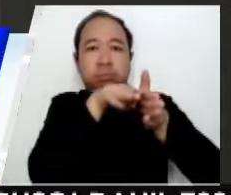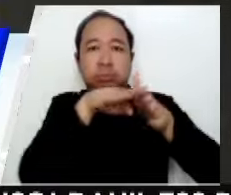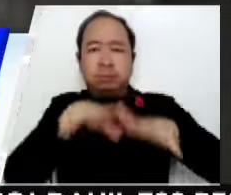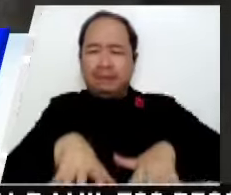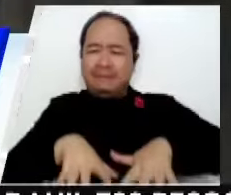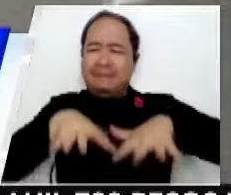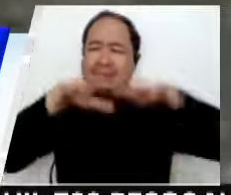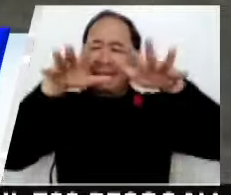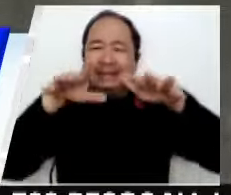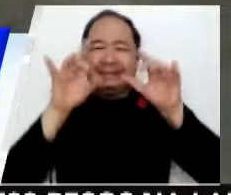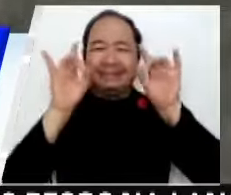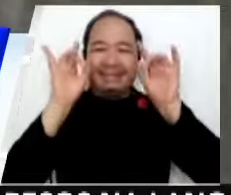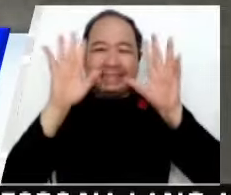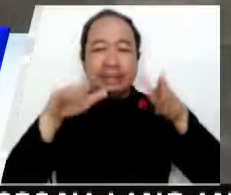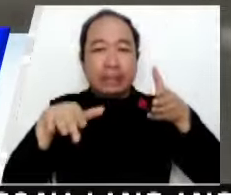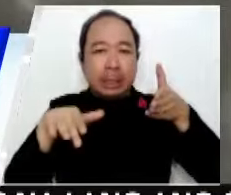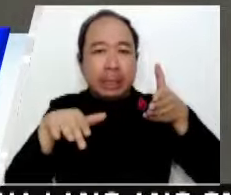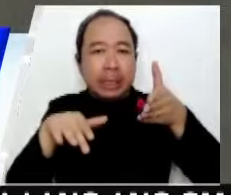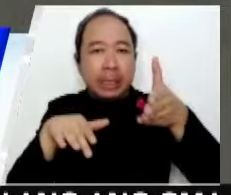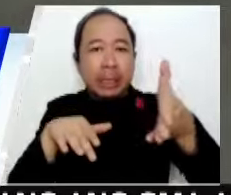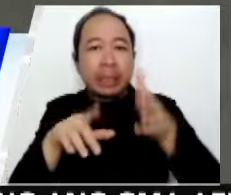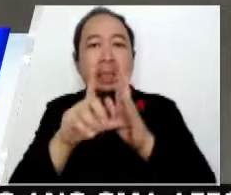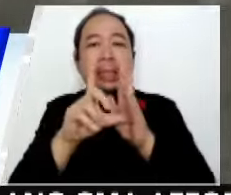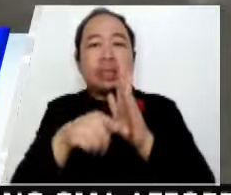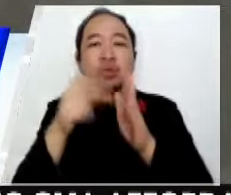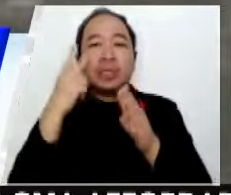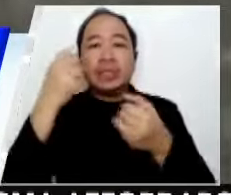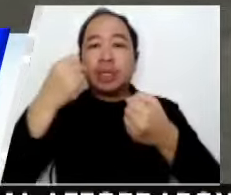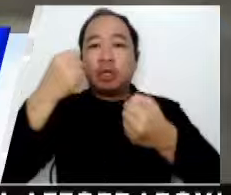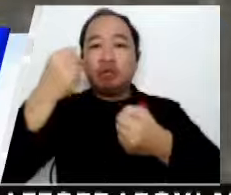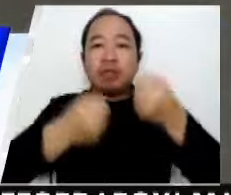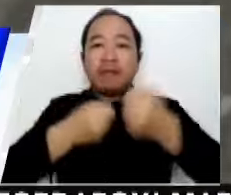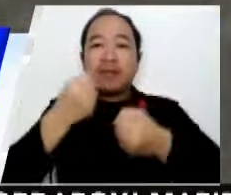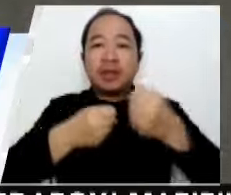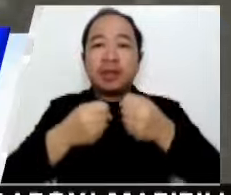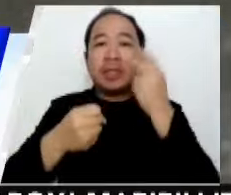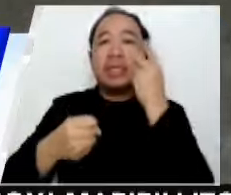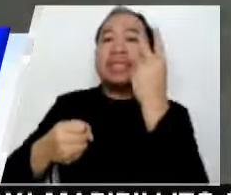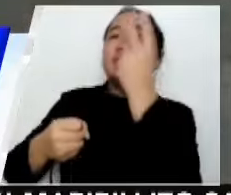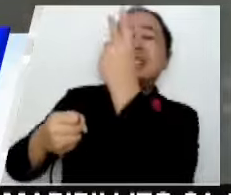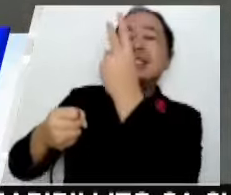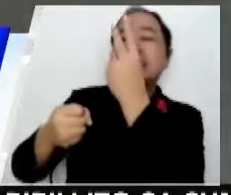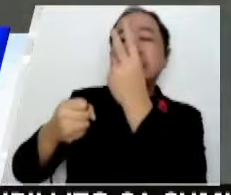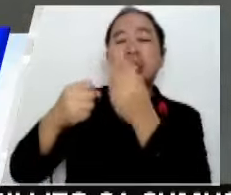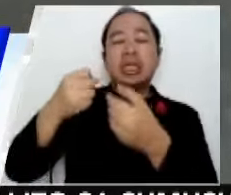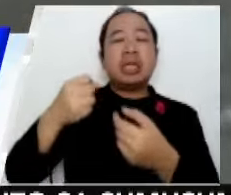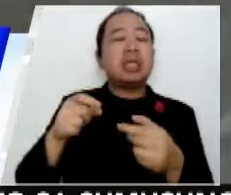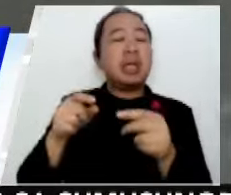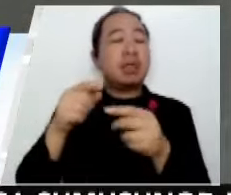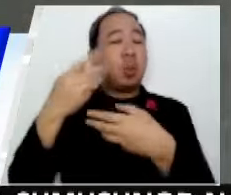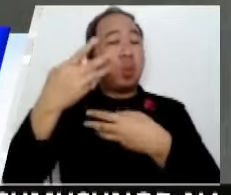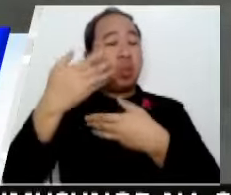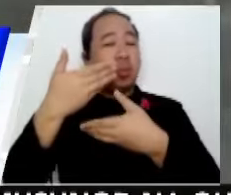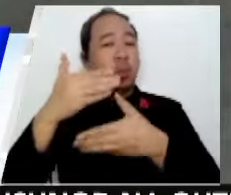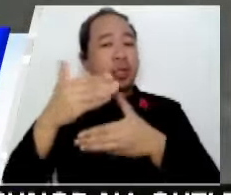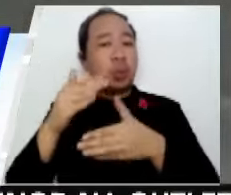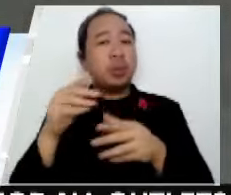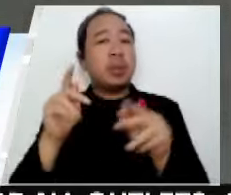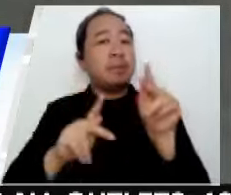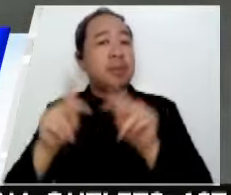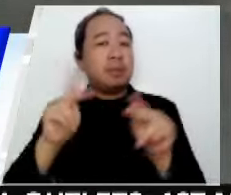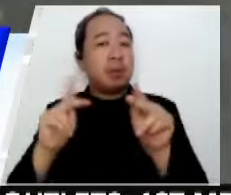ay ang sumilip na po yung driver ng bus sa bintana. Unti-unti ring lumapit ang mga residente para po